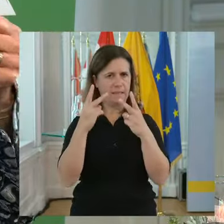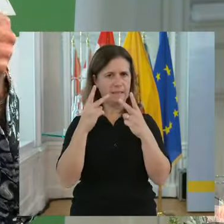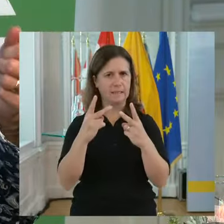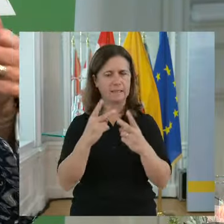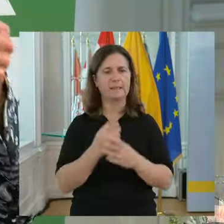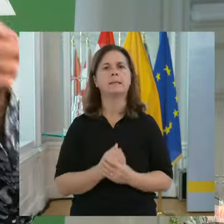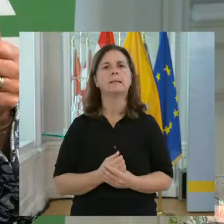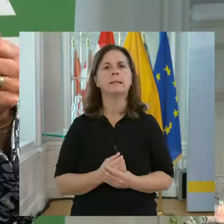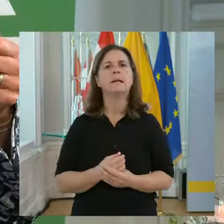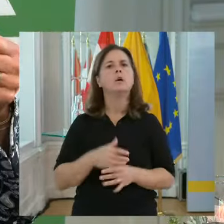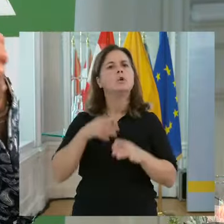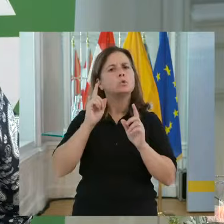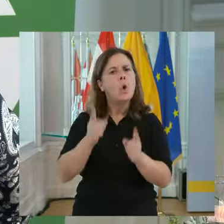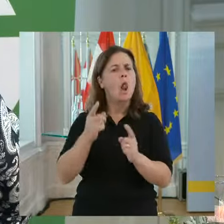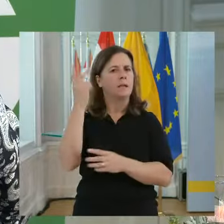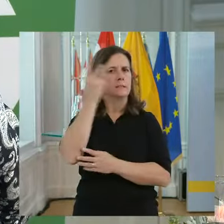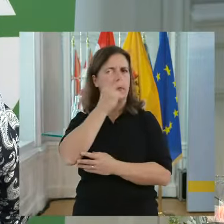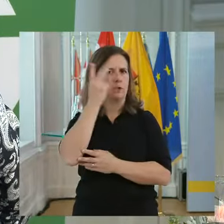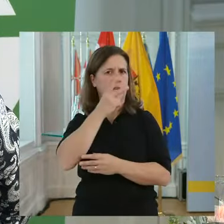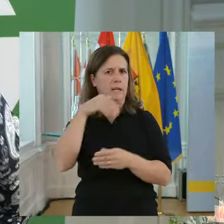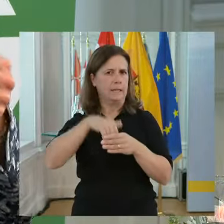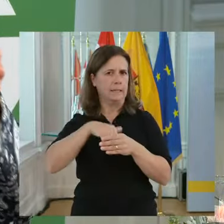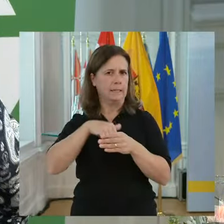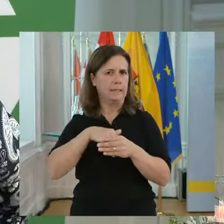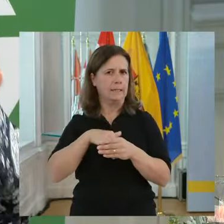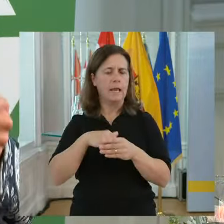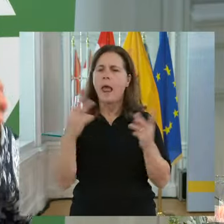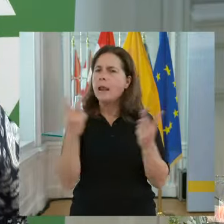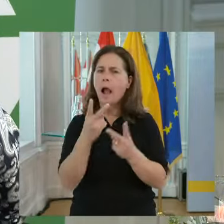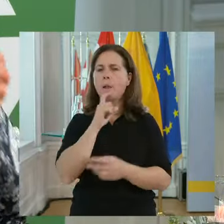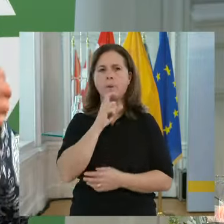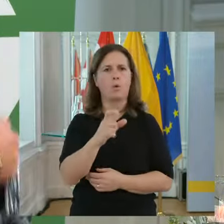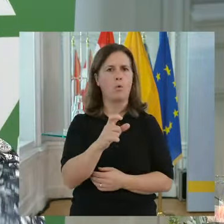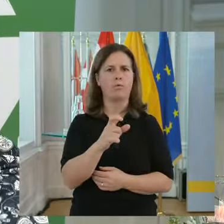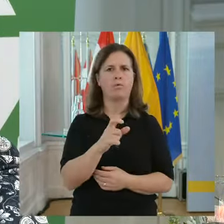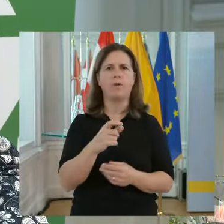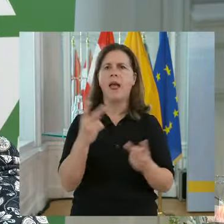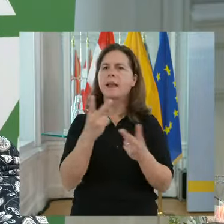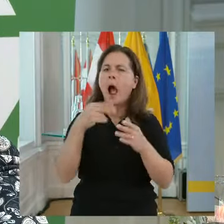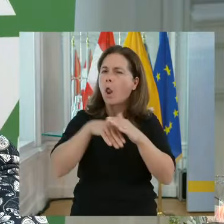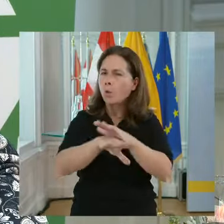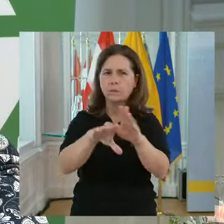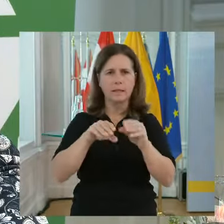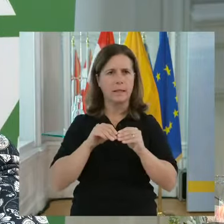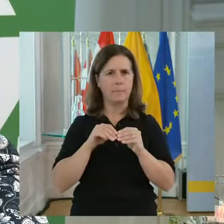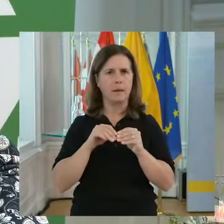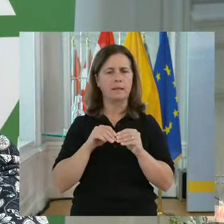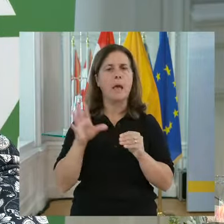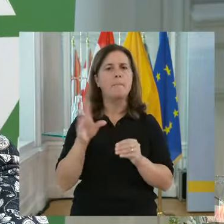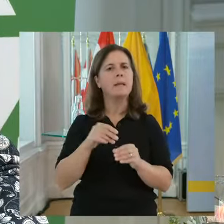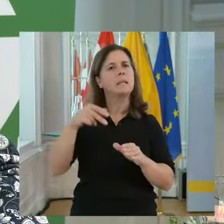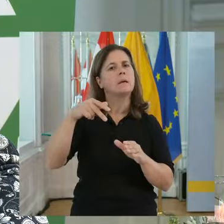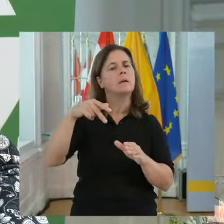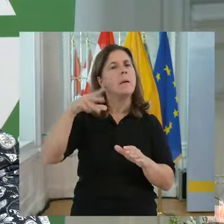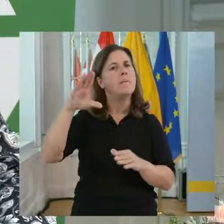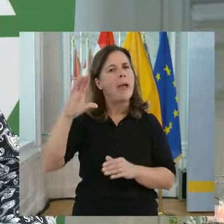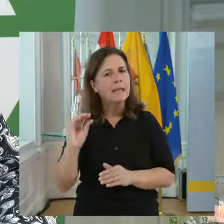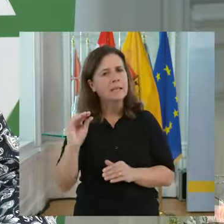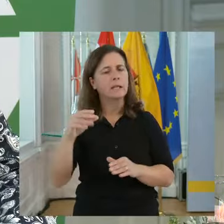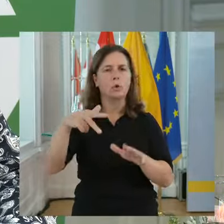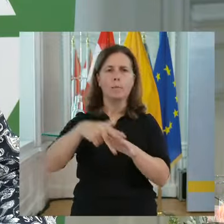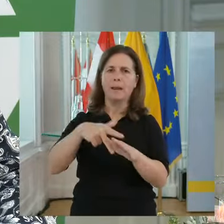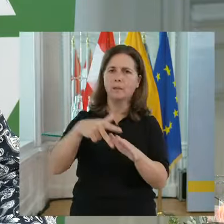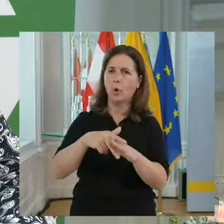es wirklich selbstverständlich ist, in welchem Beruf auch immer, in welchem Unternehmen auch immer, mit Beeinträchtigungen, mit